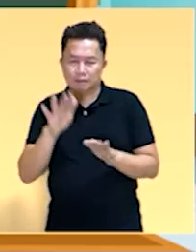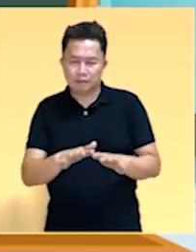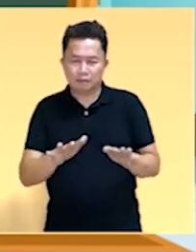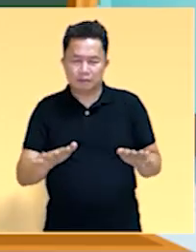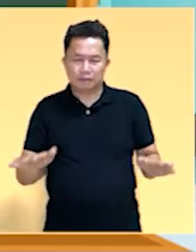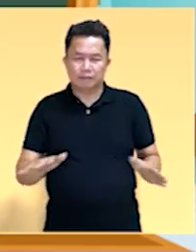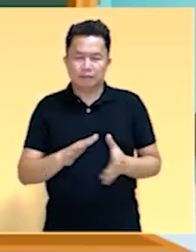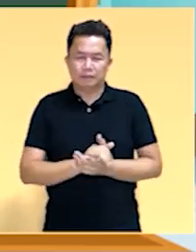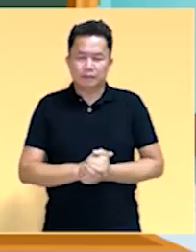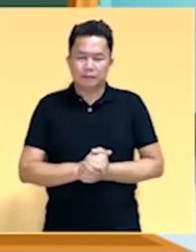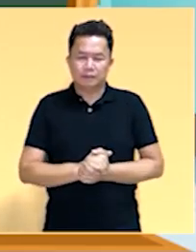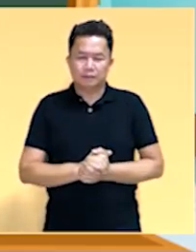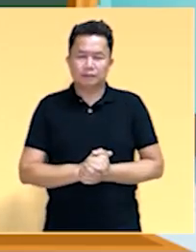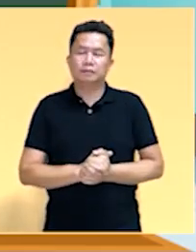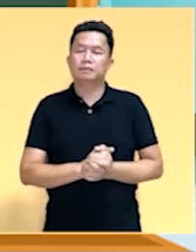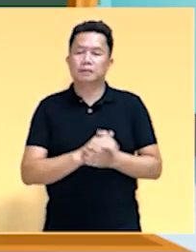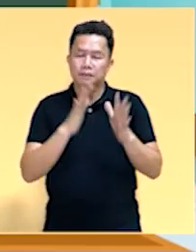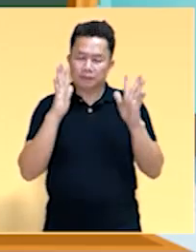niyo, mga bata,